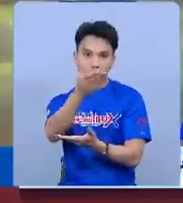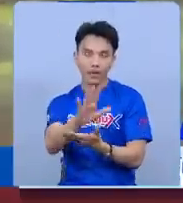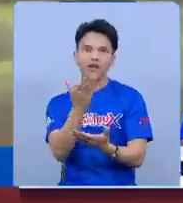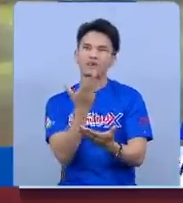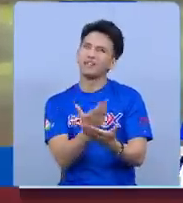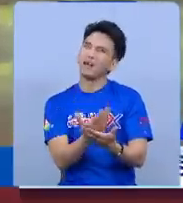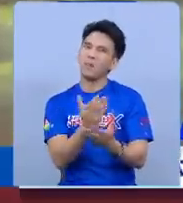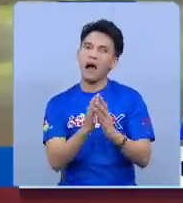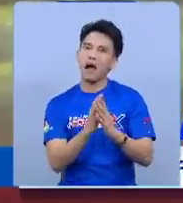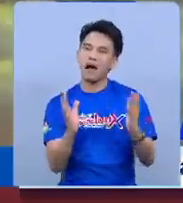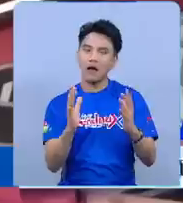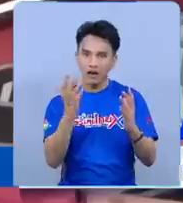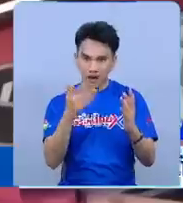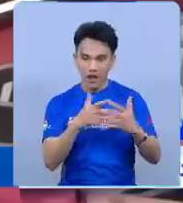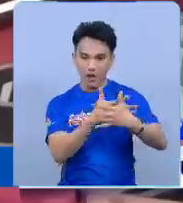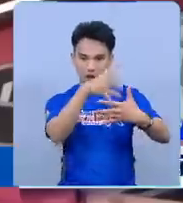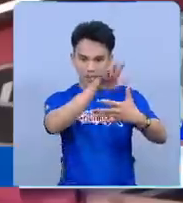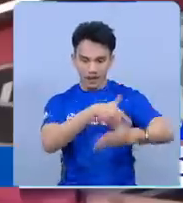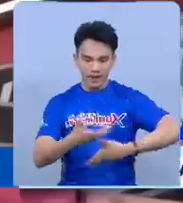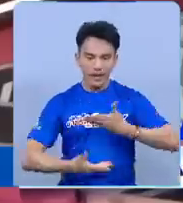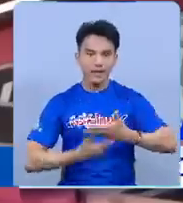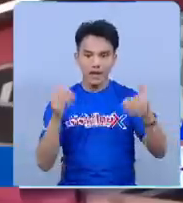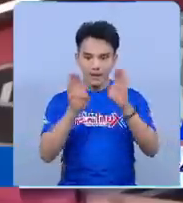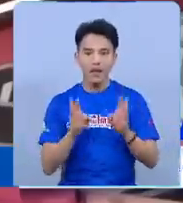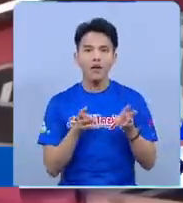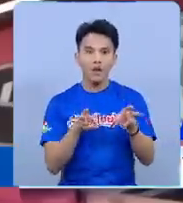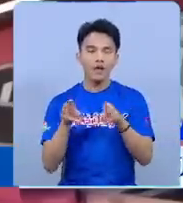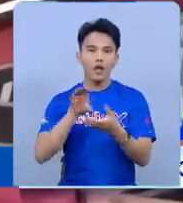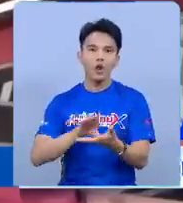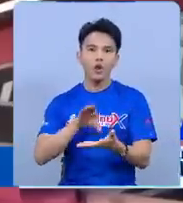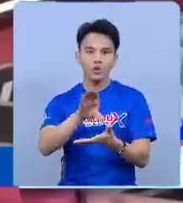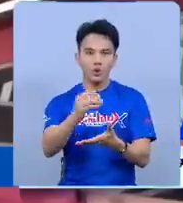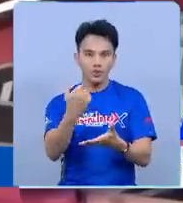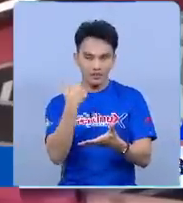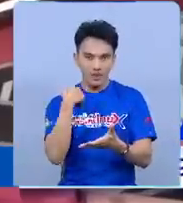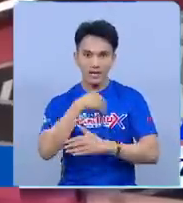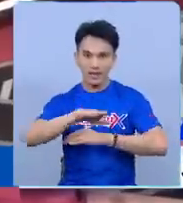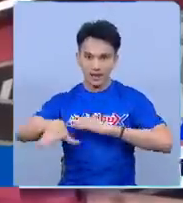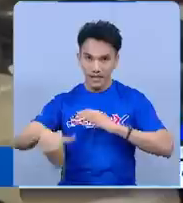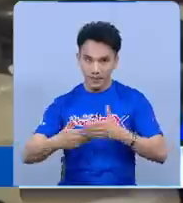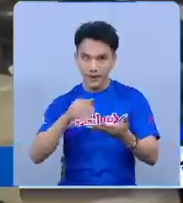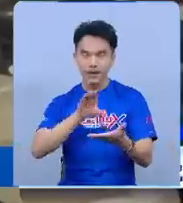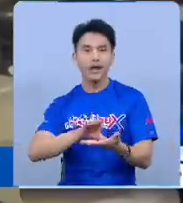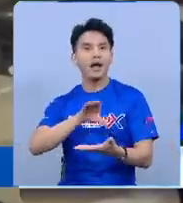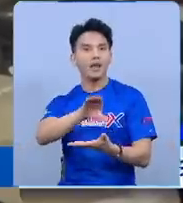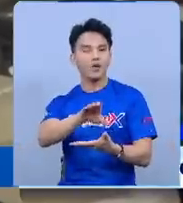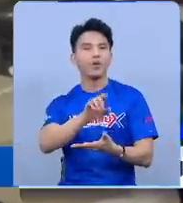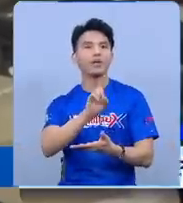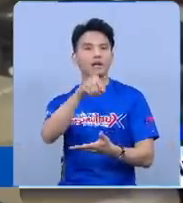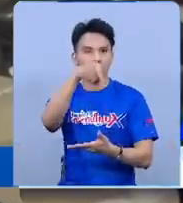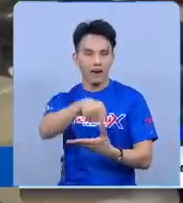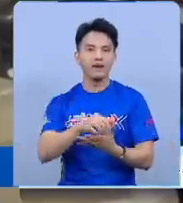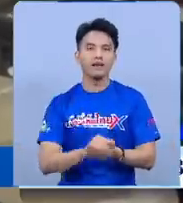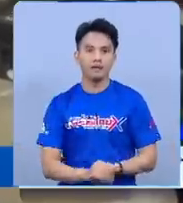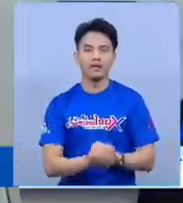ากกว่าปกติโดยมีแผนการตลาดหรือรูปแบบการจัดลงทุนจัดแบ่งออกเป็นวงจำนวนการลงทุนวงละ 1,000 บาท